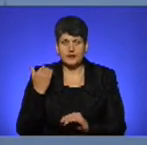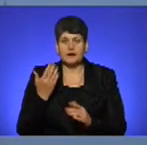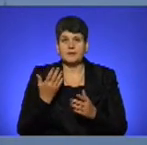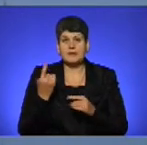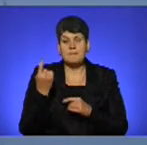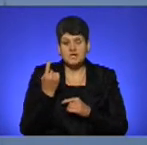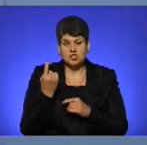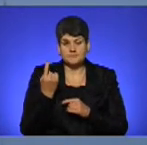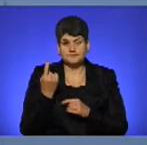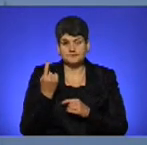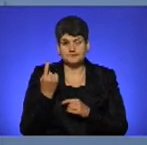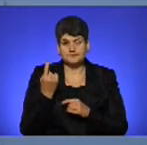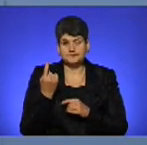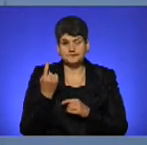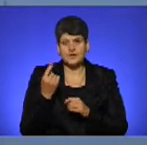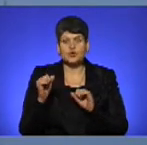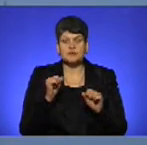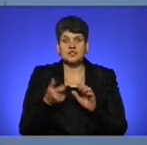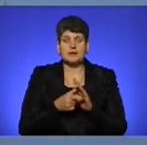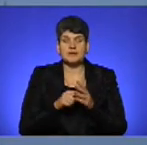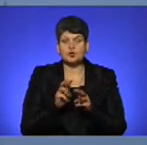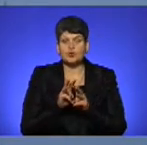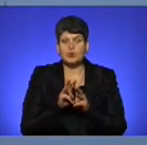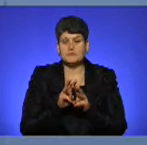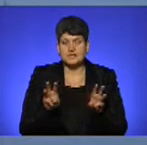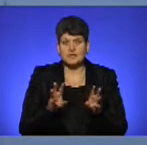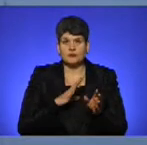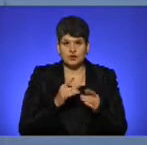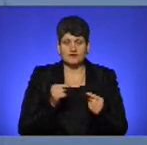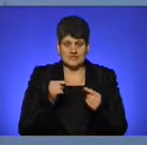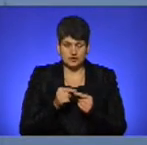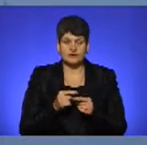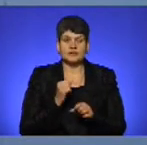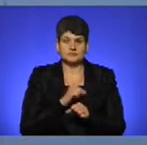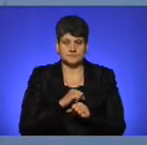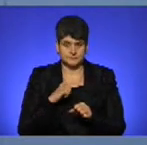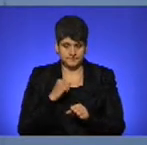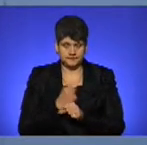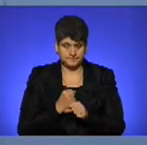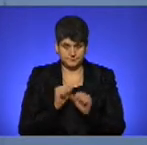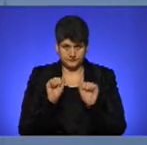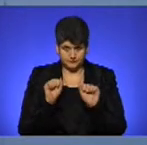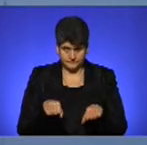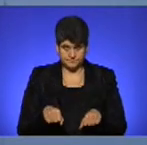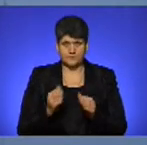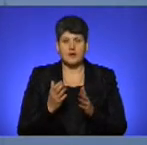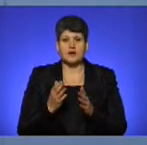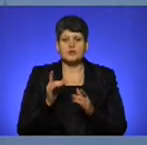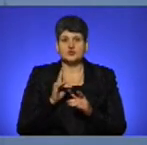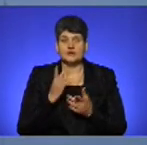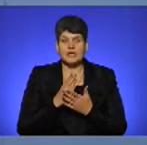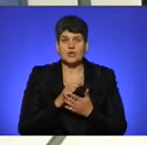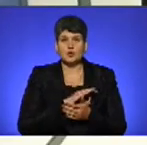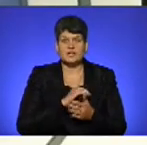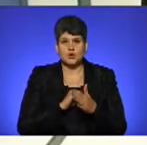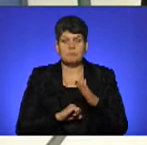перше, розпорядженням Кабінету міністрів ці громади були визнані дієздатними, про що я говорив, в тому числі і Настасівська, що стала юридичною підставою